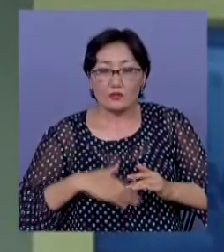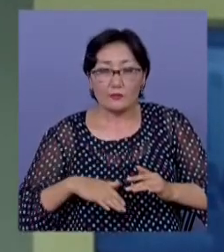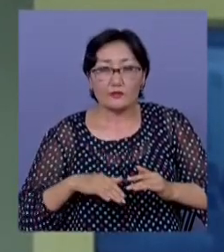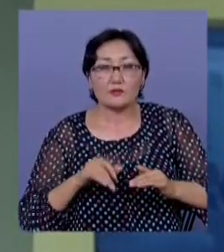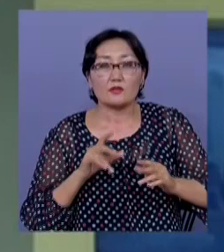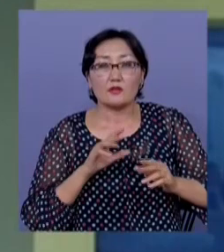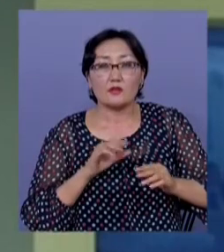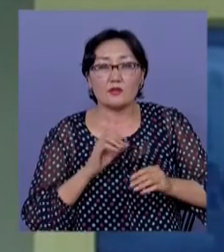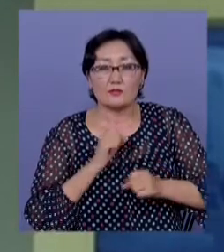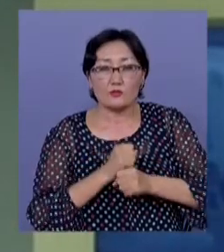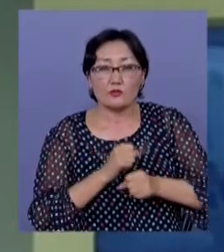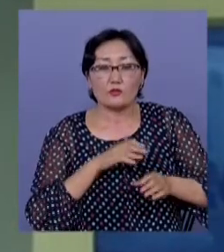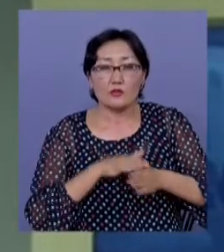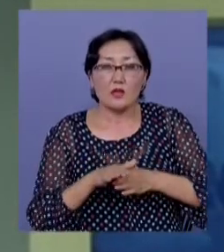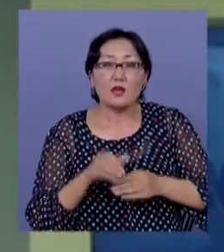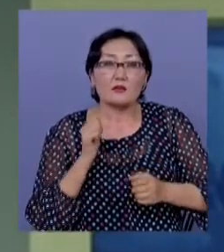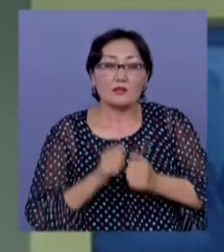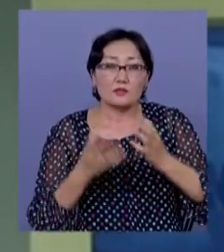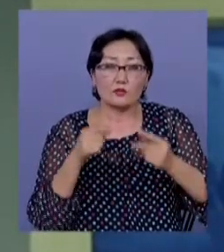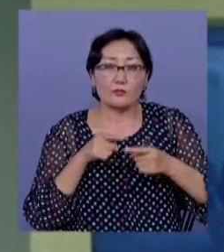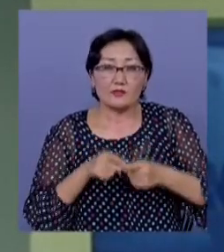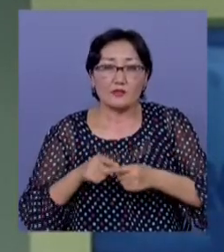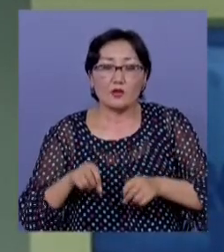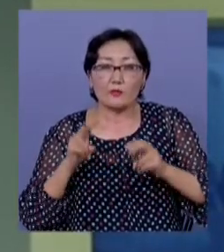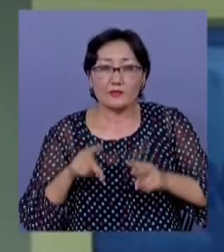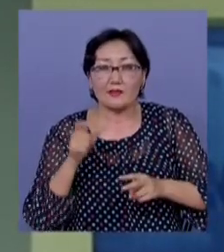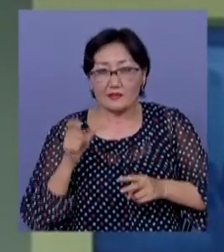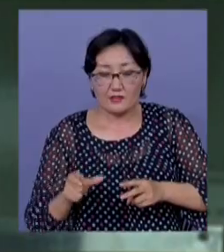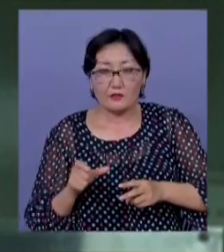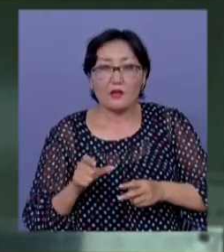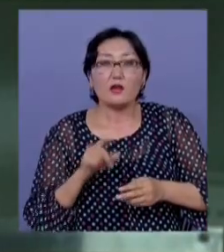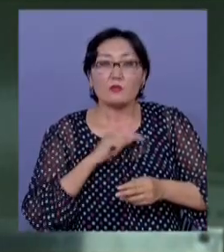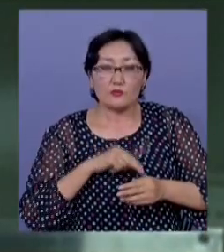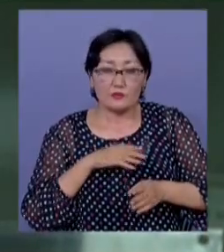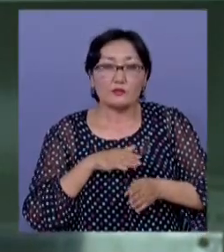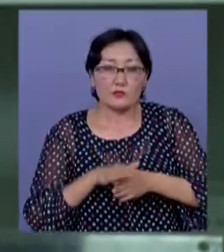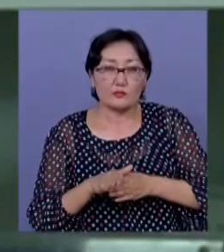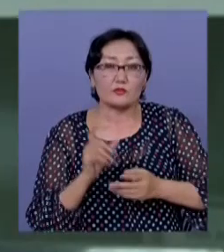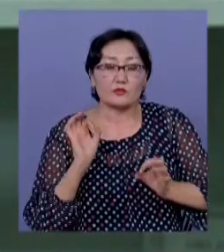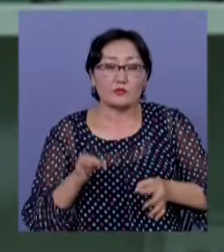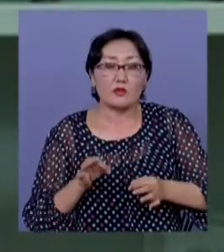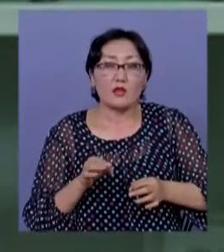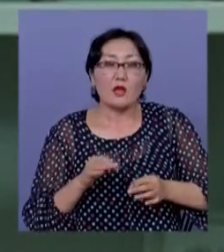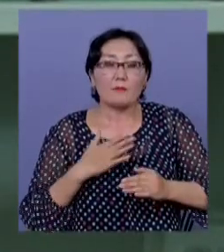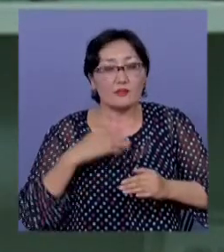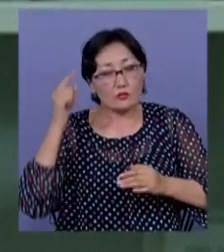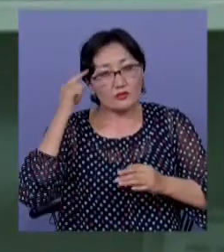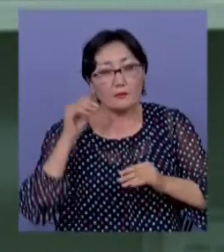орындап, ал күнделікті полын жууға арнайы адам жүрген дұрыс деп ойлаймын. Мен ойлаймын, еден жууға